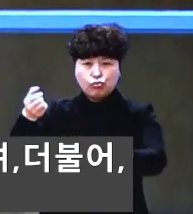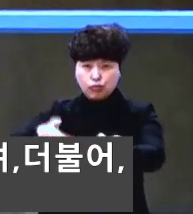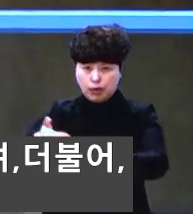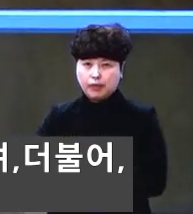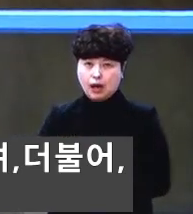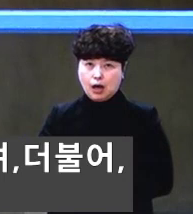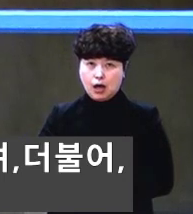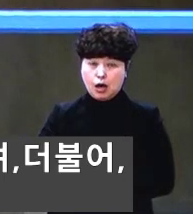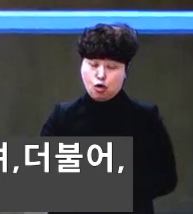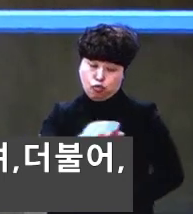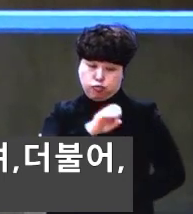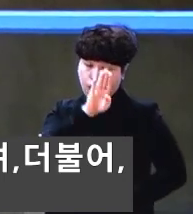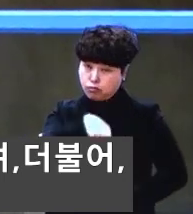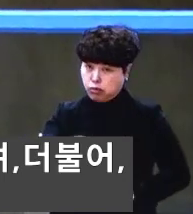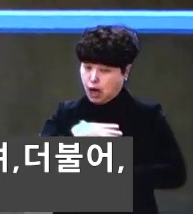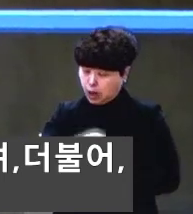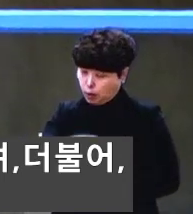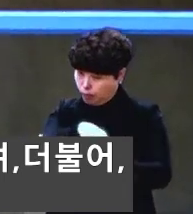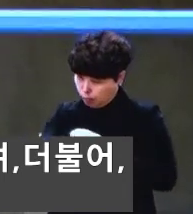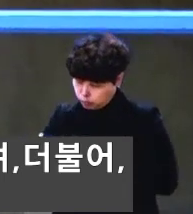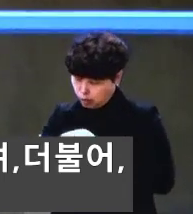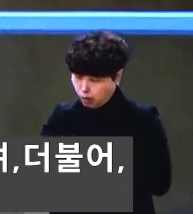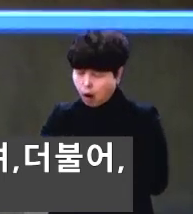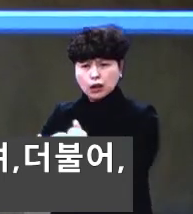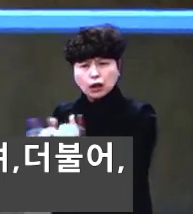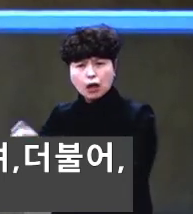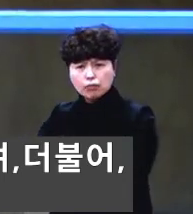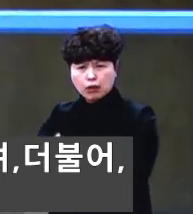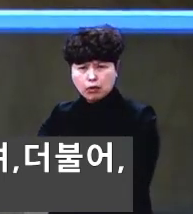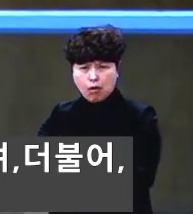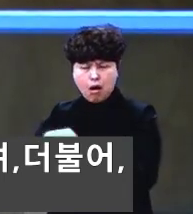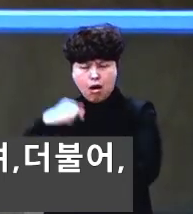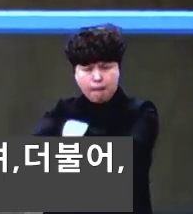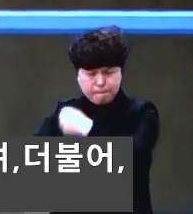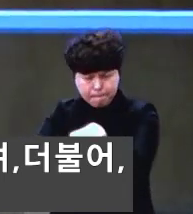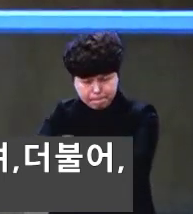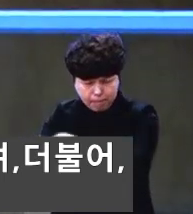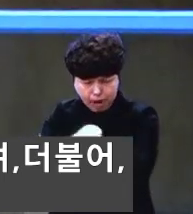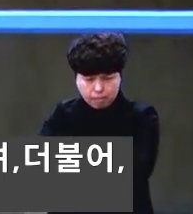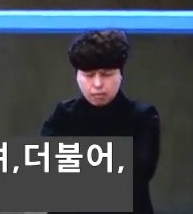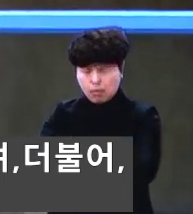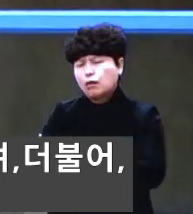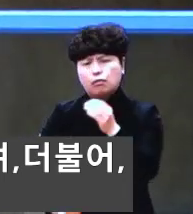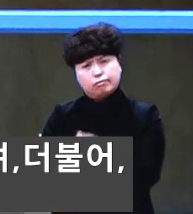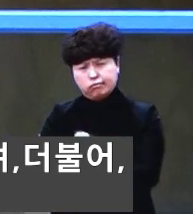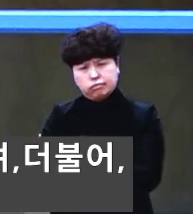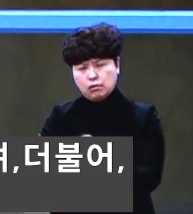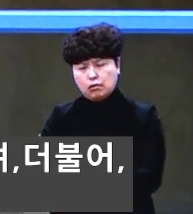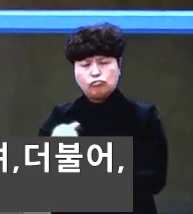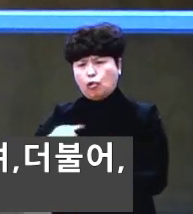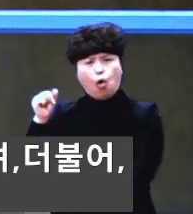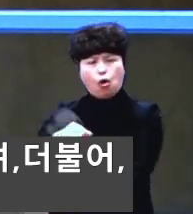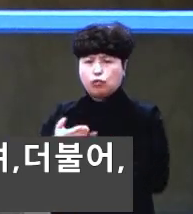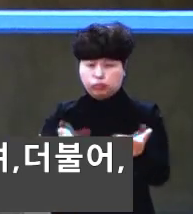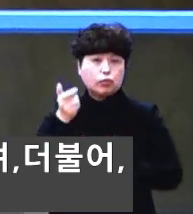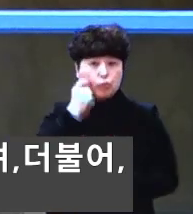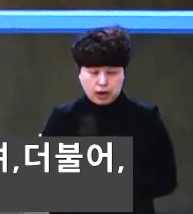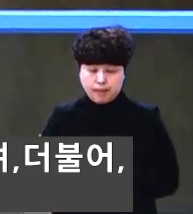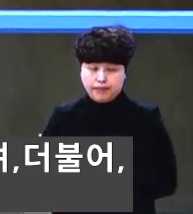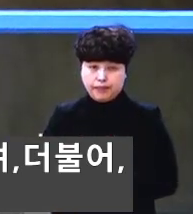목적이 주민들의 삶의 터전에 대한 무차별적인 전횡을 허락한 것은 아닙니다. 다시